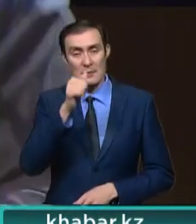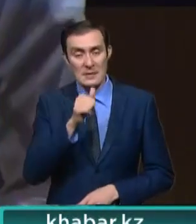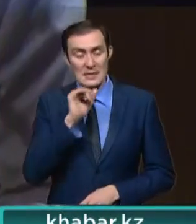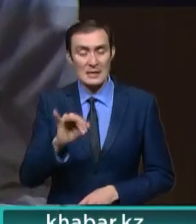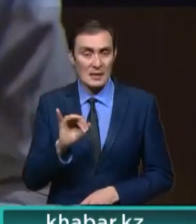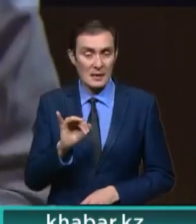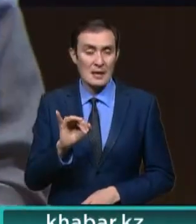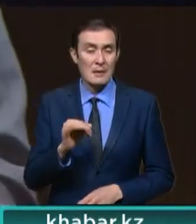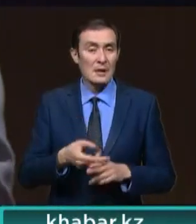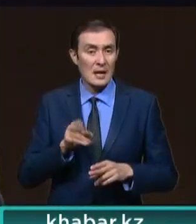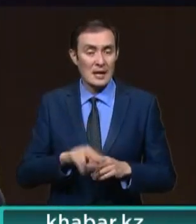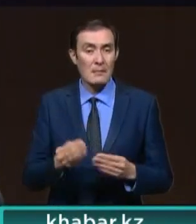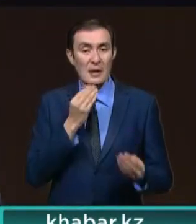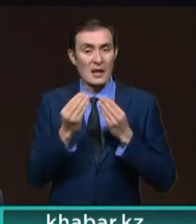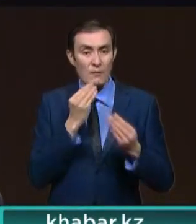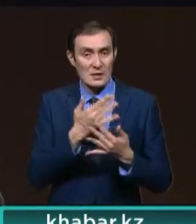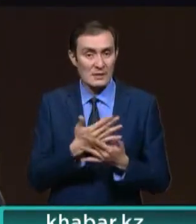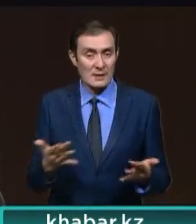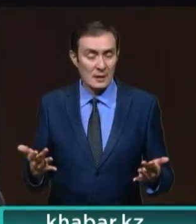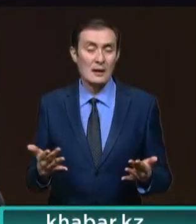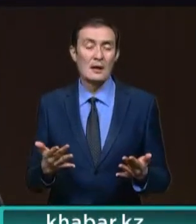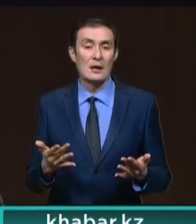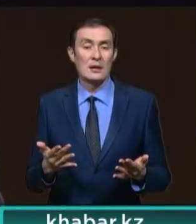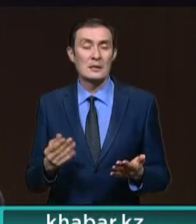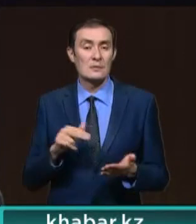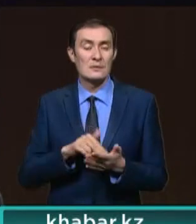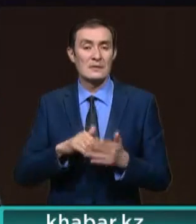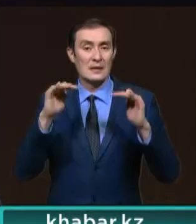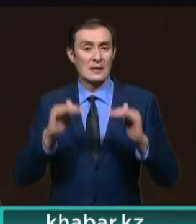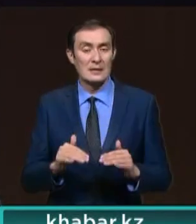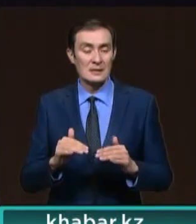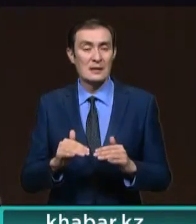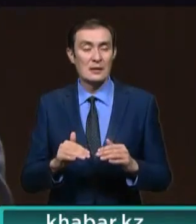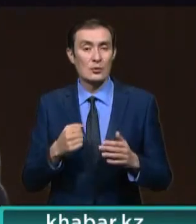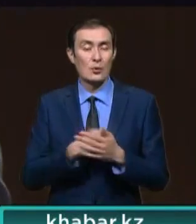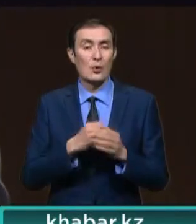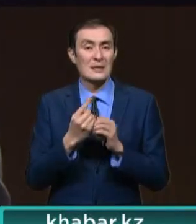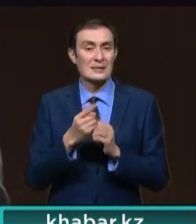и при этом продовольственная инфляция сократилась с 11,5 до